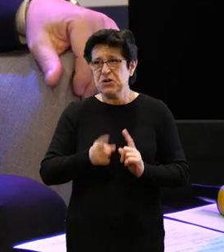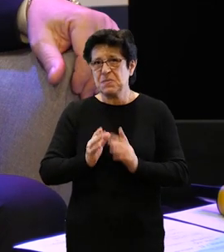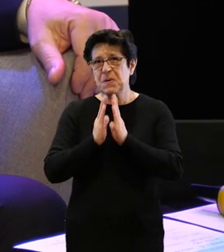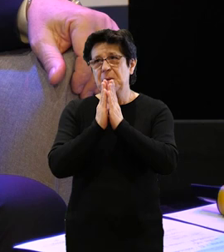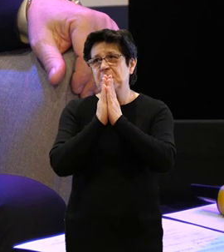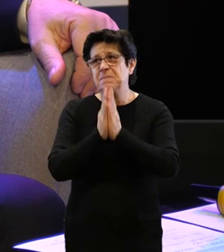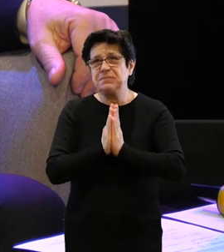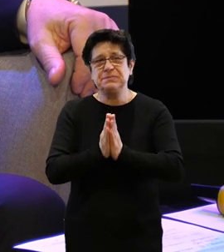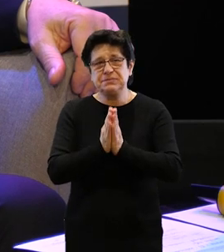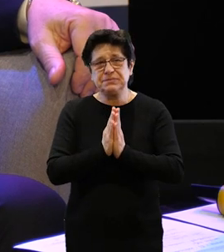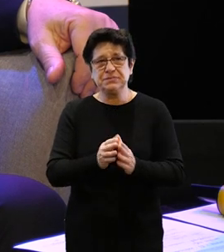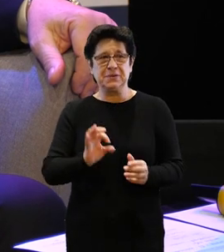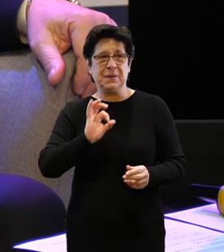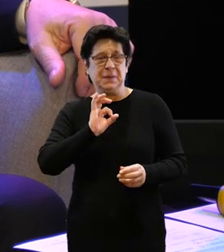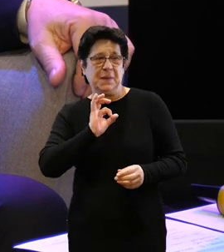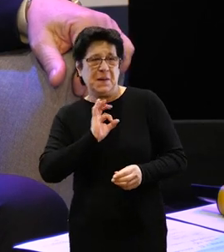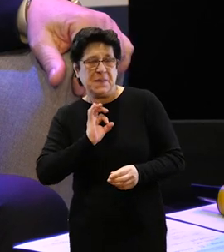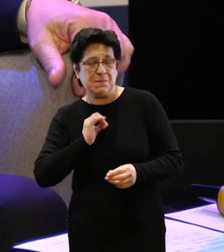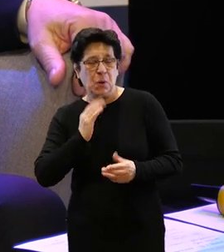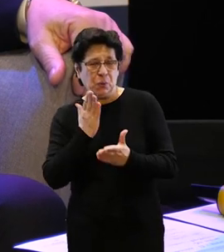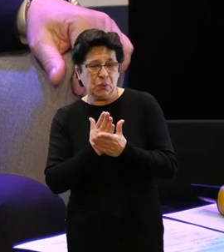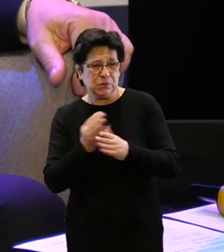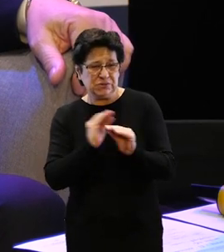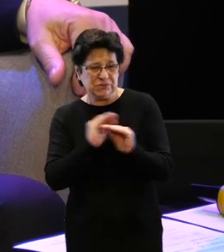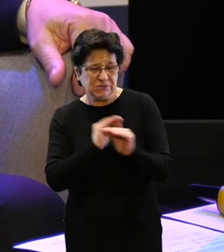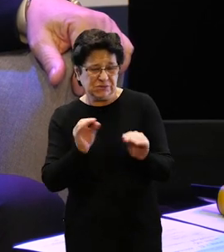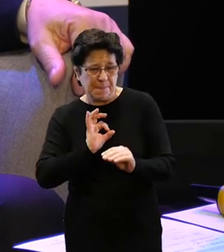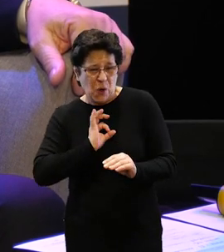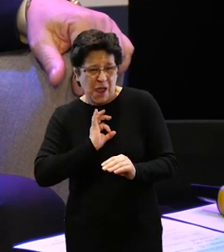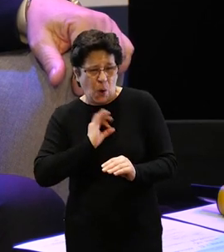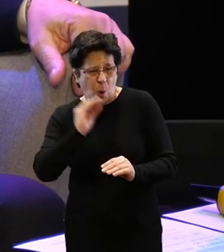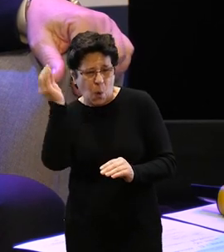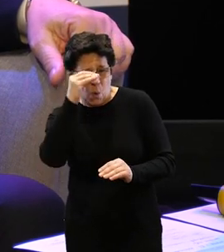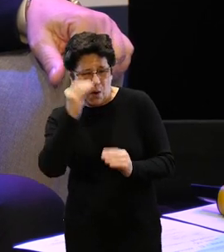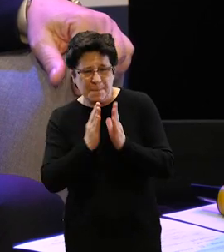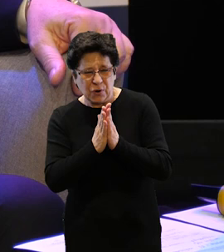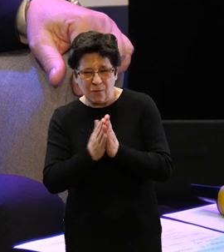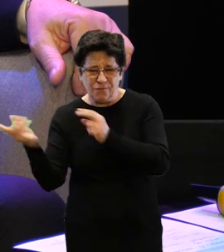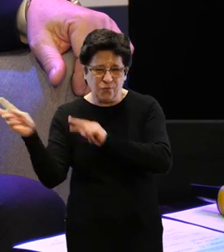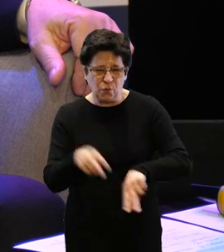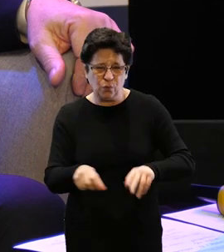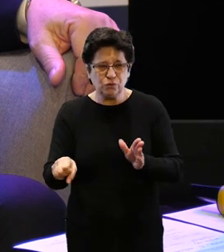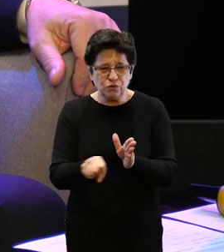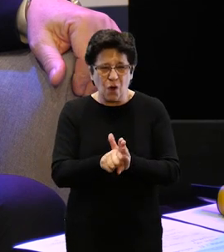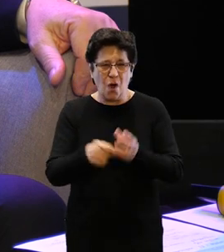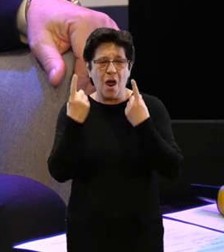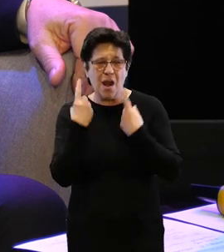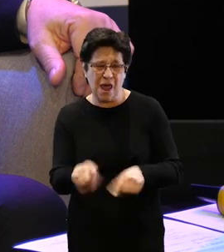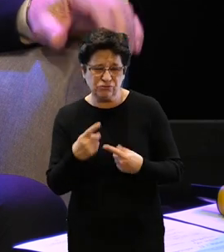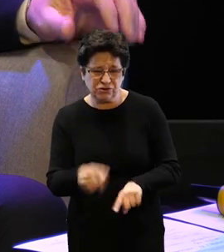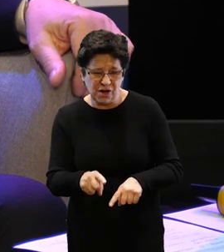powiedzmy najzdolniejsze ucznia którego wykształcił i prosił żeby wrócił do Leszna i Prowadził tą aptekę i mój dziadek